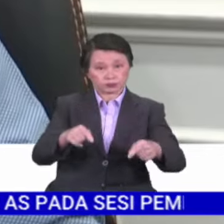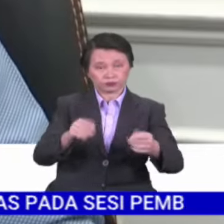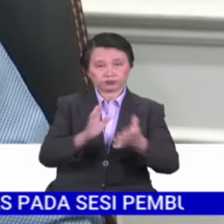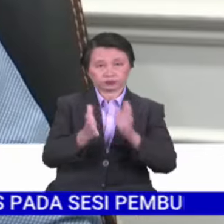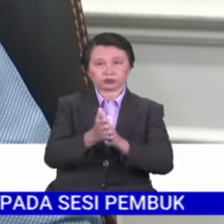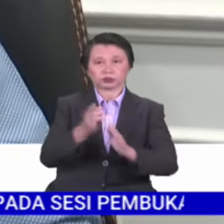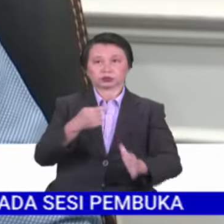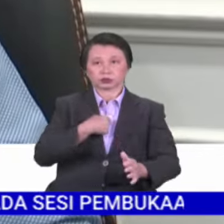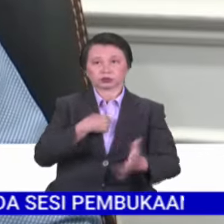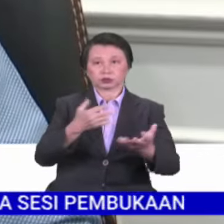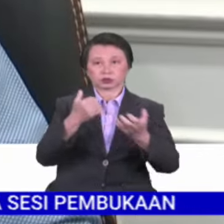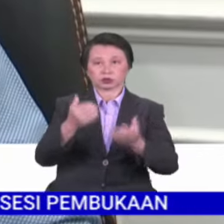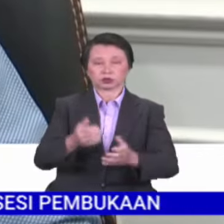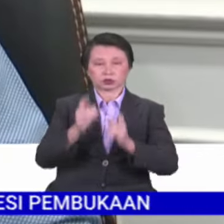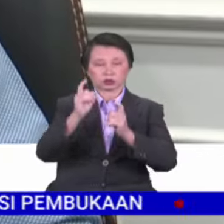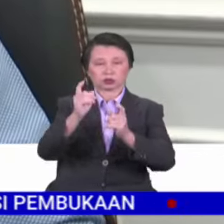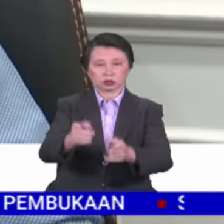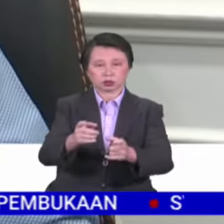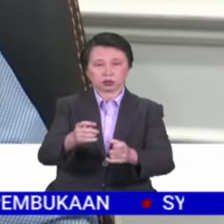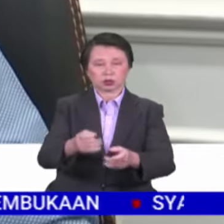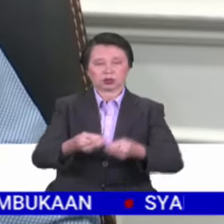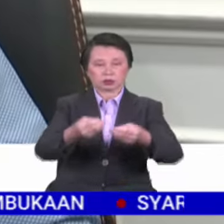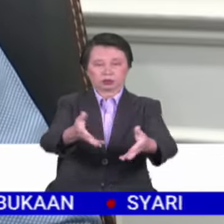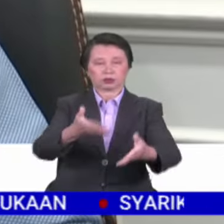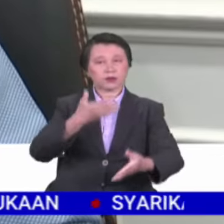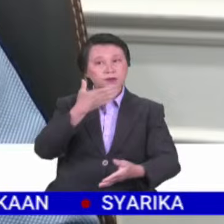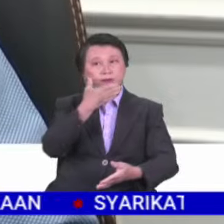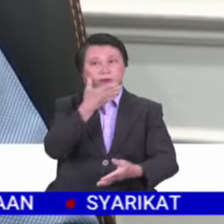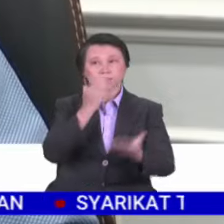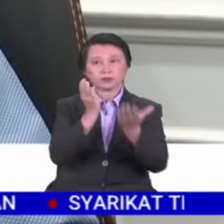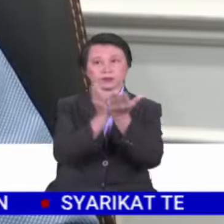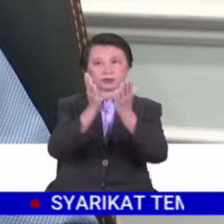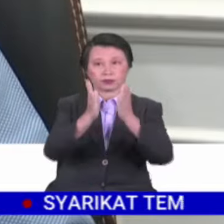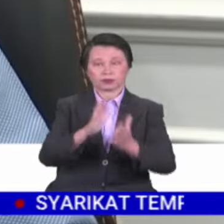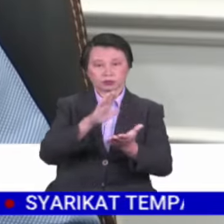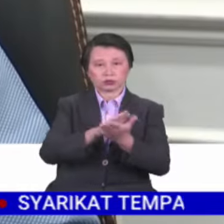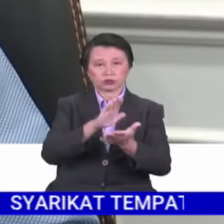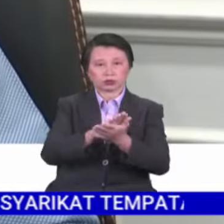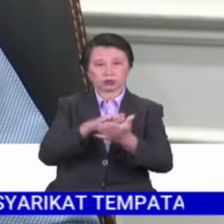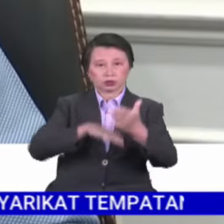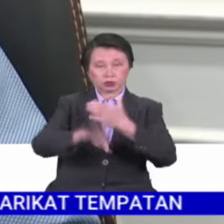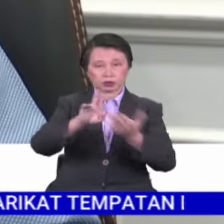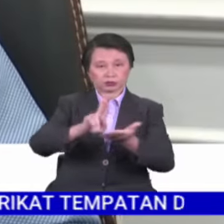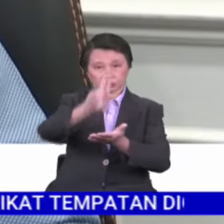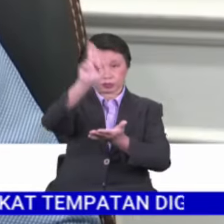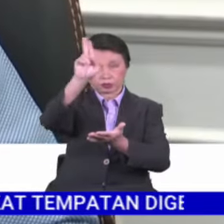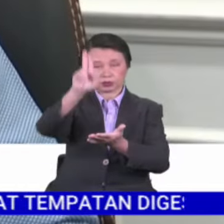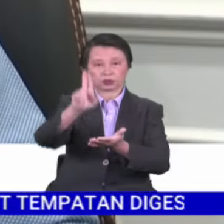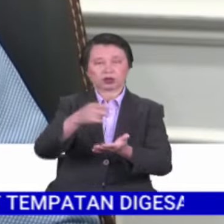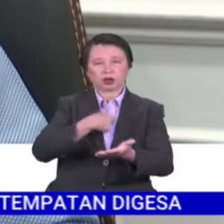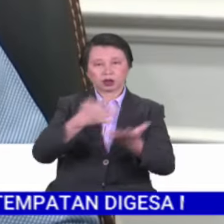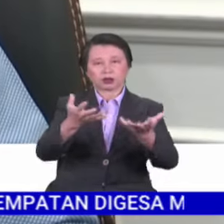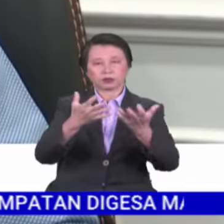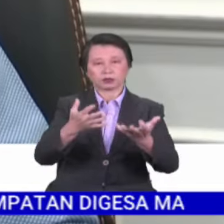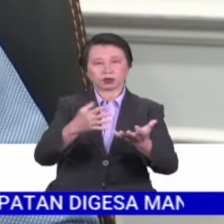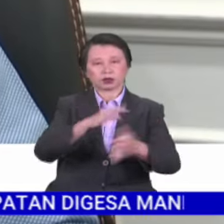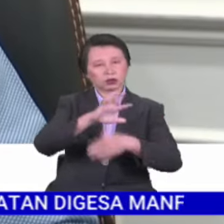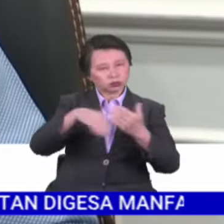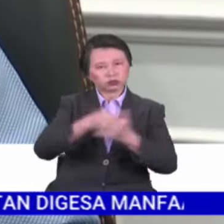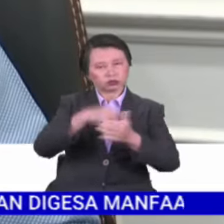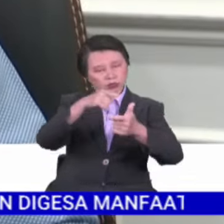saya ingat sumbangan yang saya buat kepada belia, kepada pelajar sekolah yang masuk institusi pendidikan tinggi, saya ingat ini